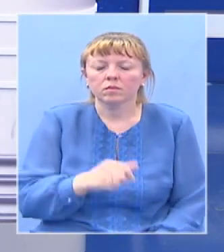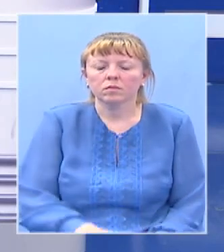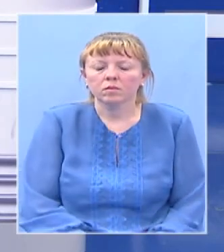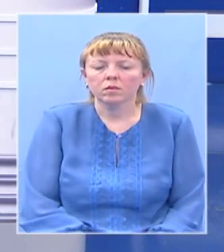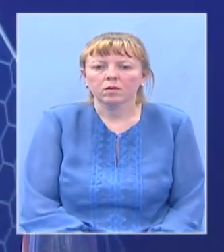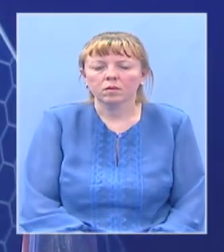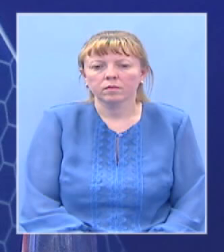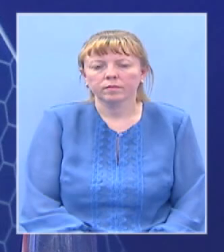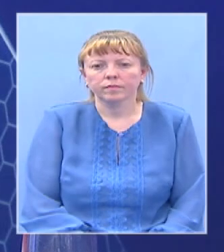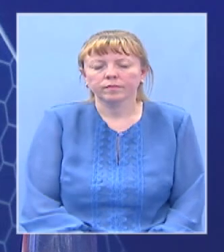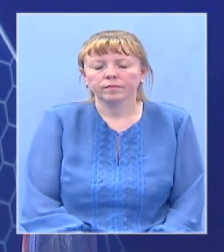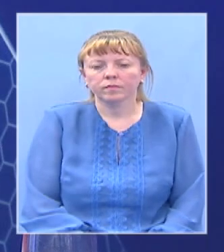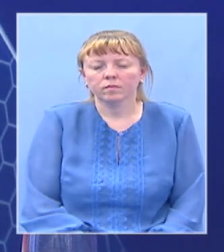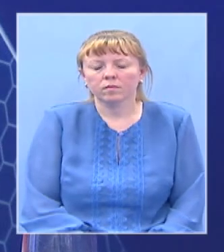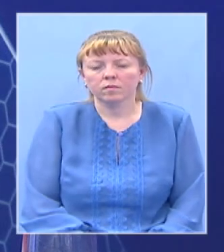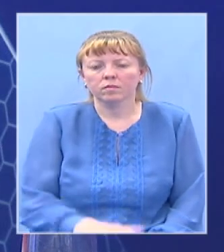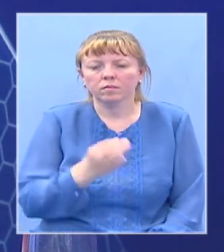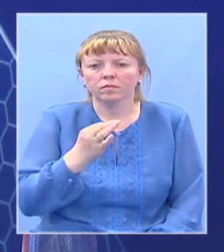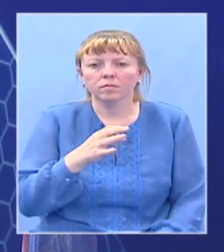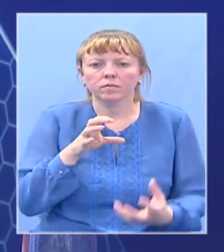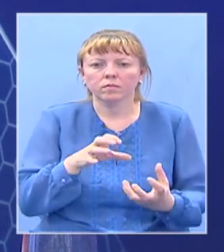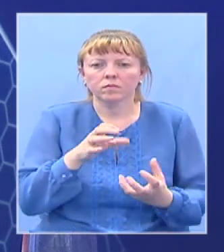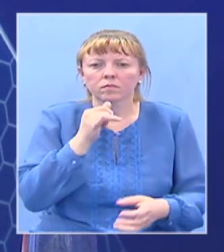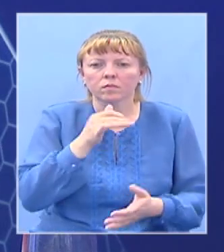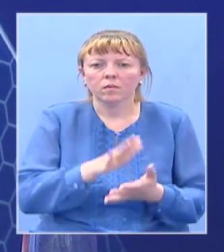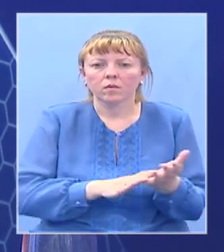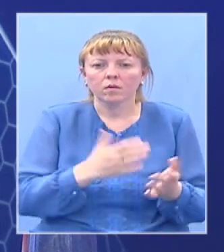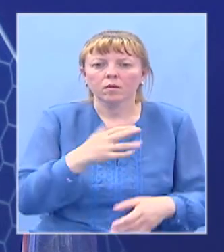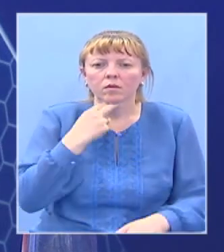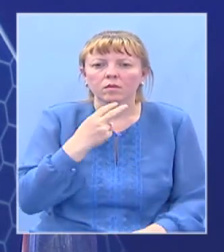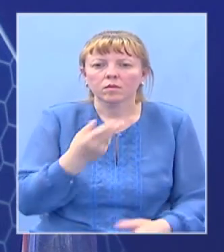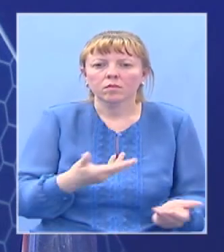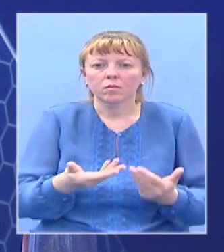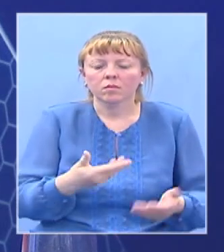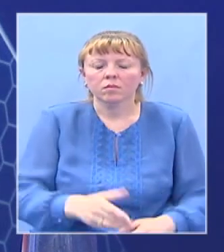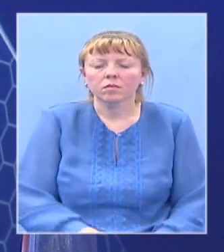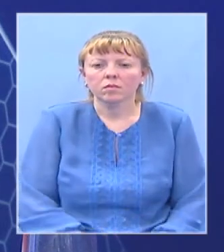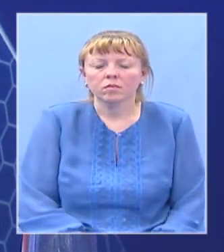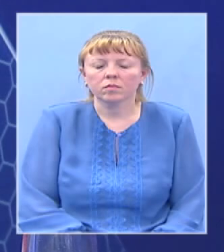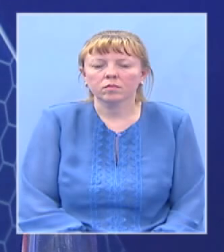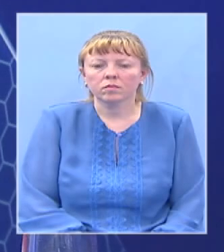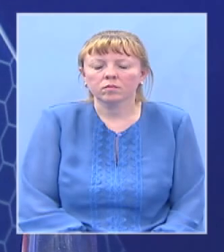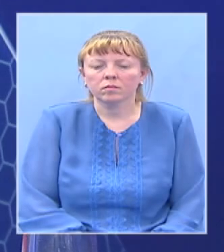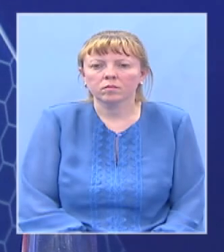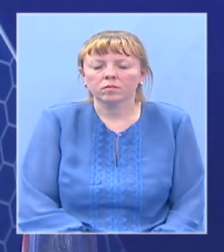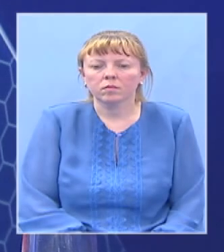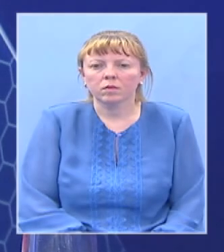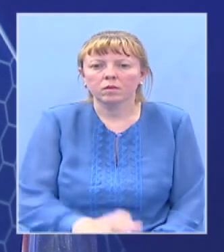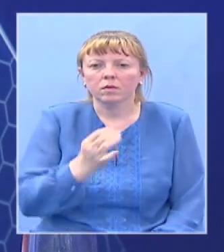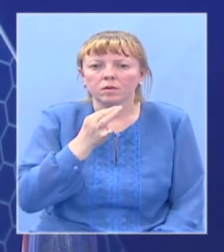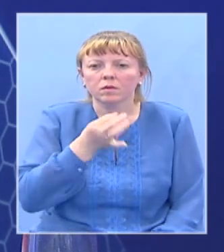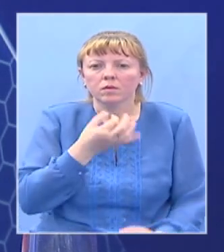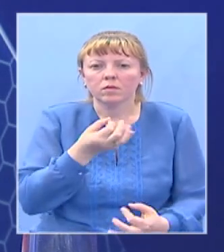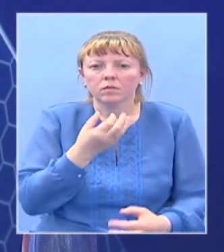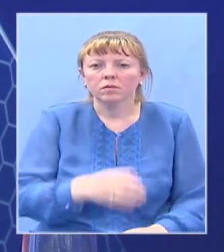сотрудник транспортного контроля транспортное средство может дальше проследовать по пути Ну вот мы поговорили о цифровизации в